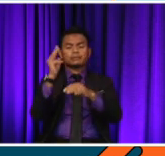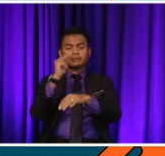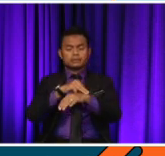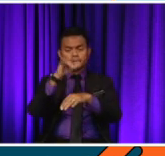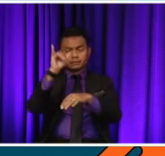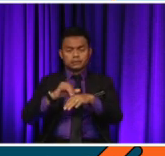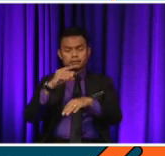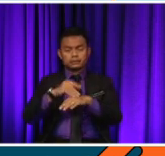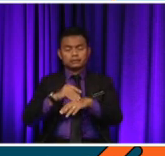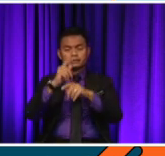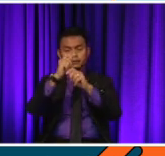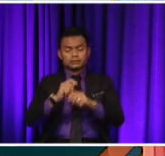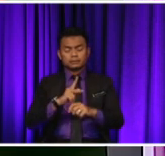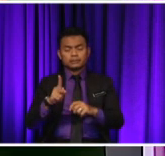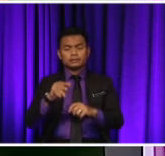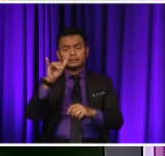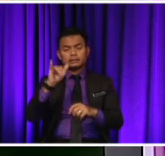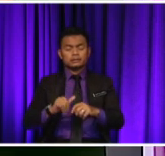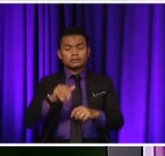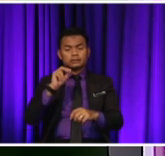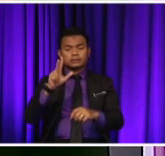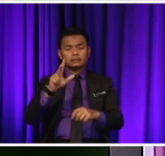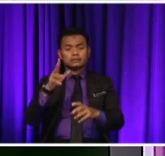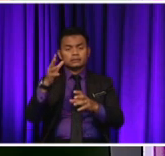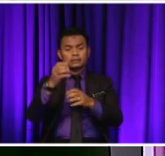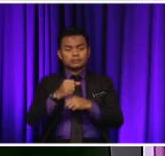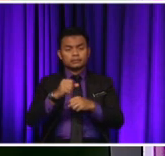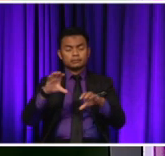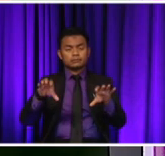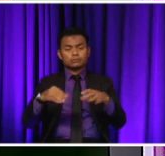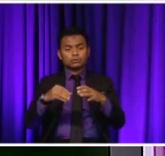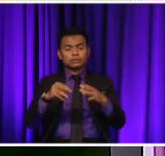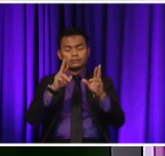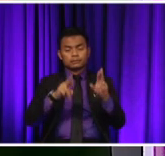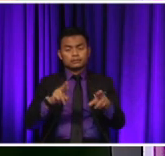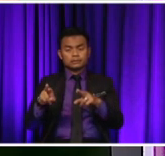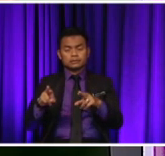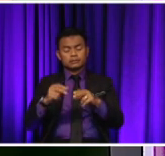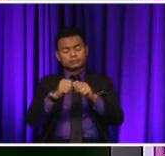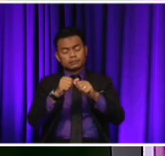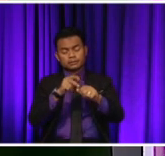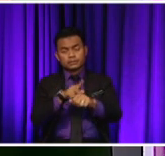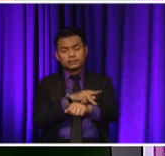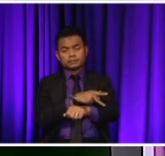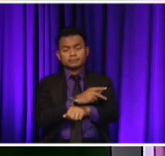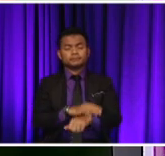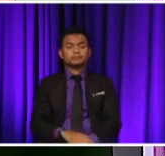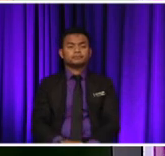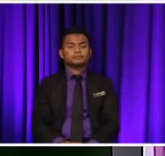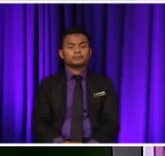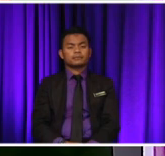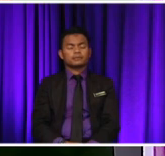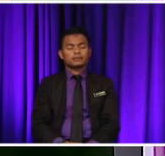ditetapkan Oke dan yang ketiga dapat membuat perancangan jangka panjang mengikut peruntukan masa itulah